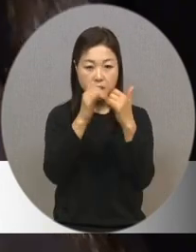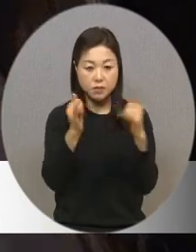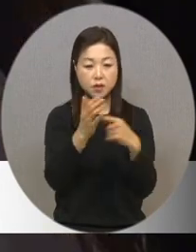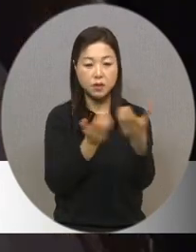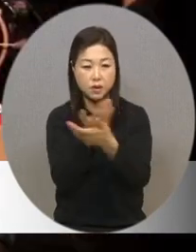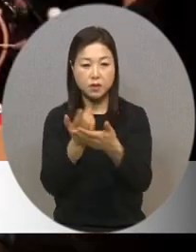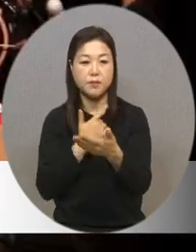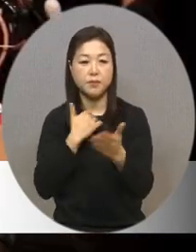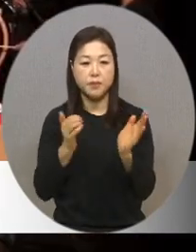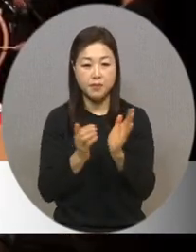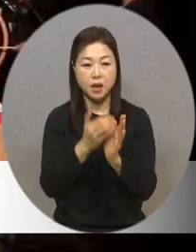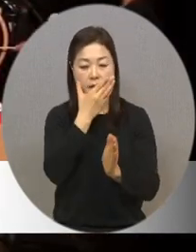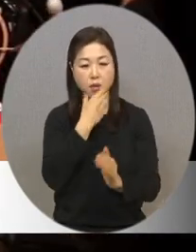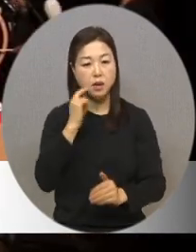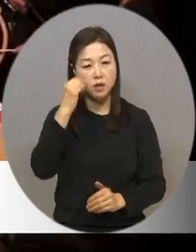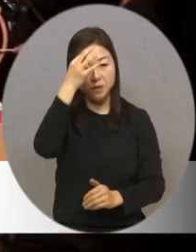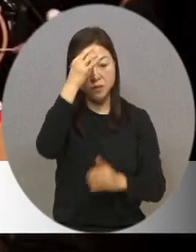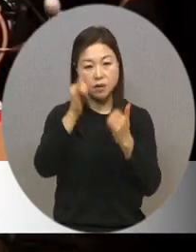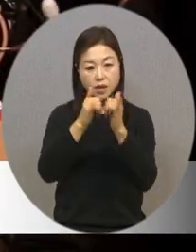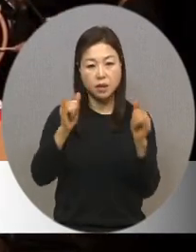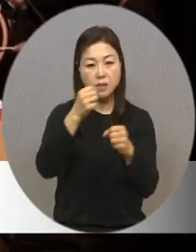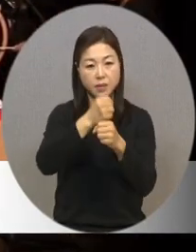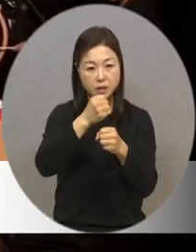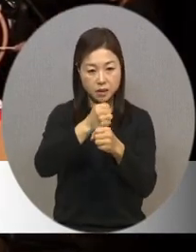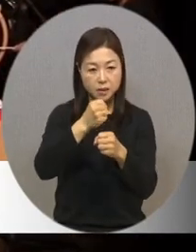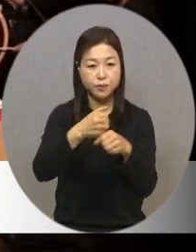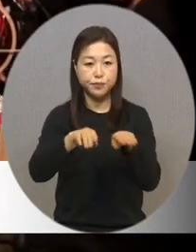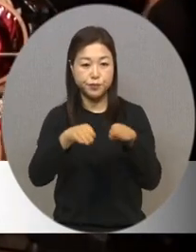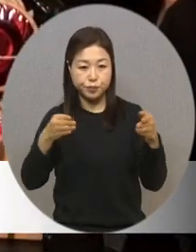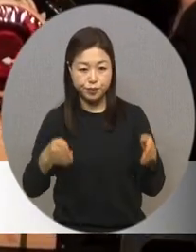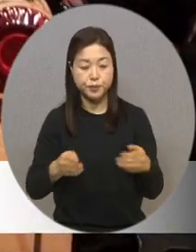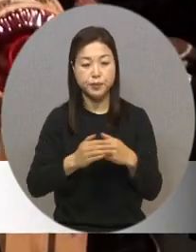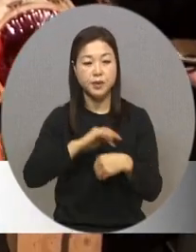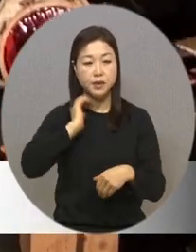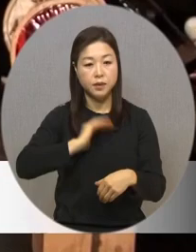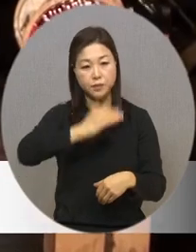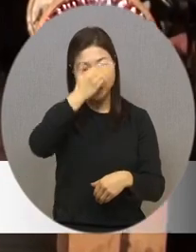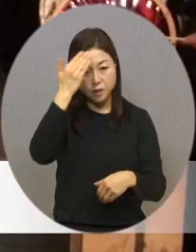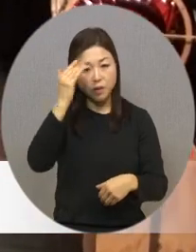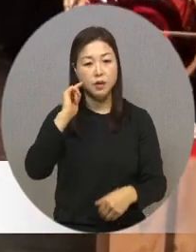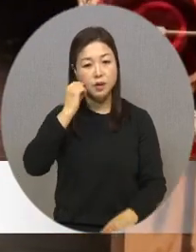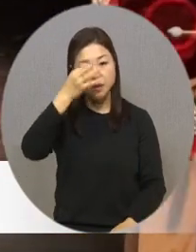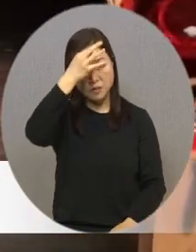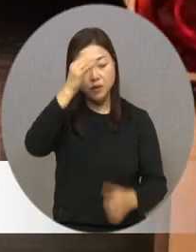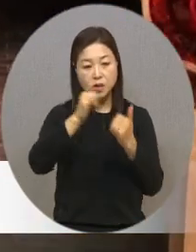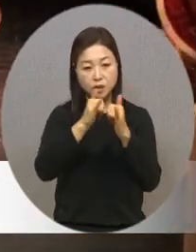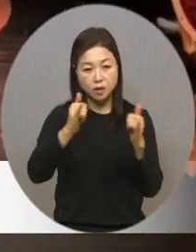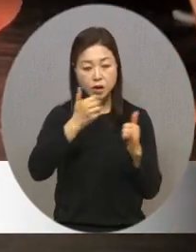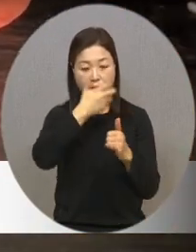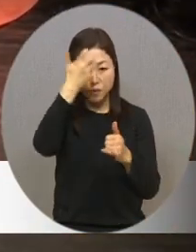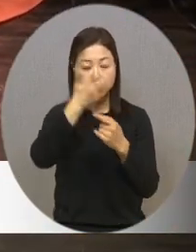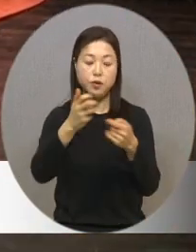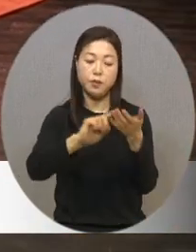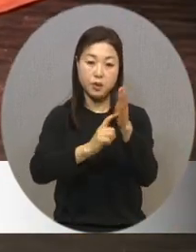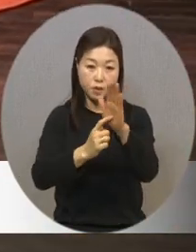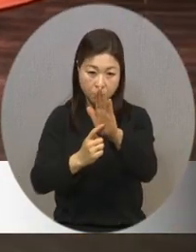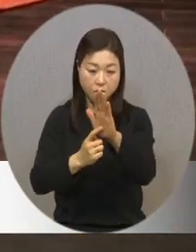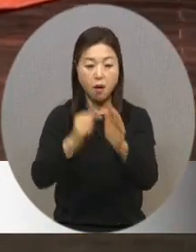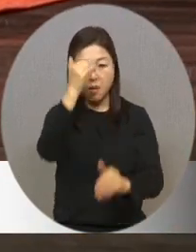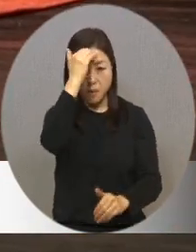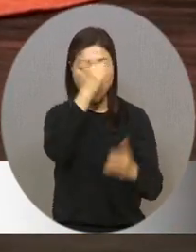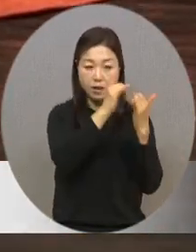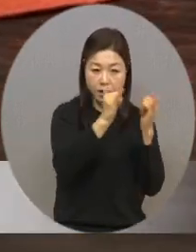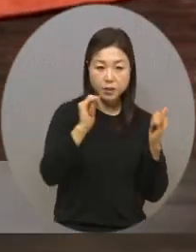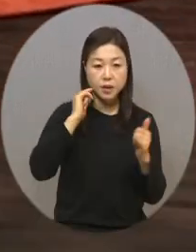행복한 예술가들이 만들어내는 무대, 의정부 청년 예술인들의 꿈을 펼쳐갈 무대가 관객에게도